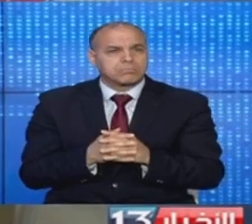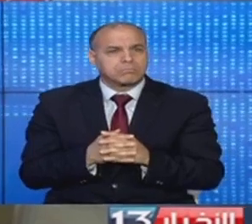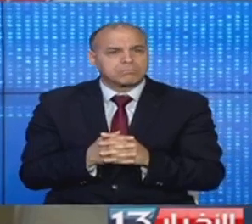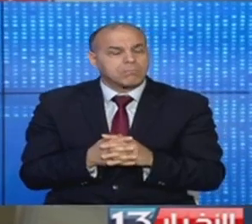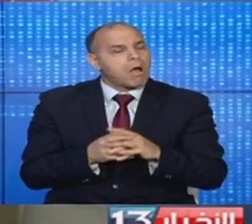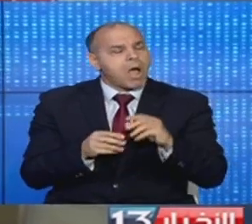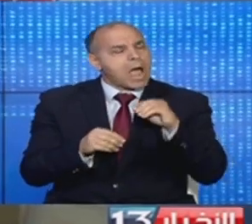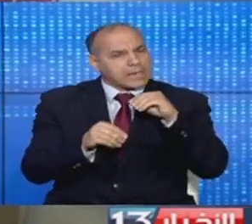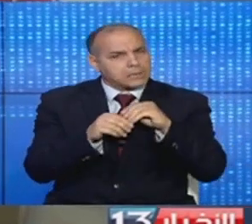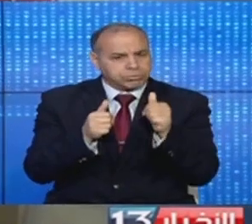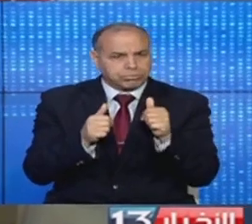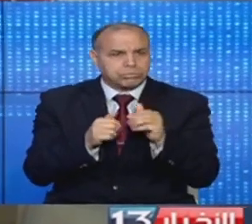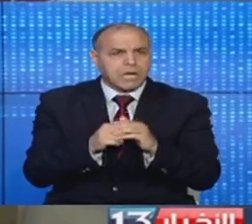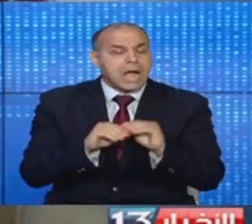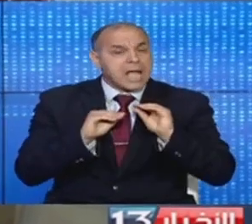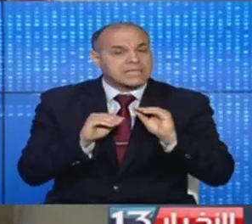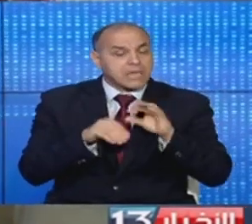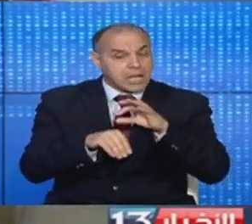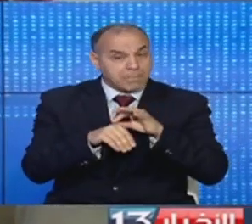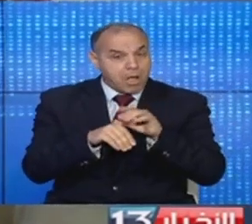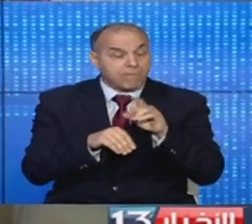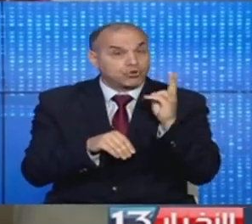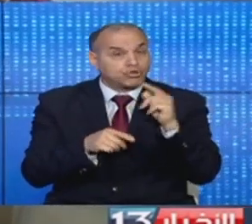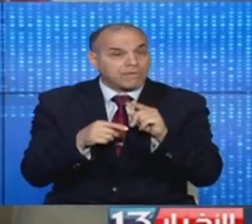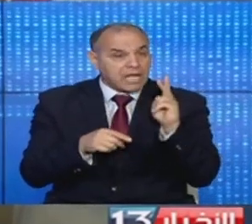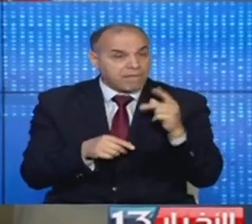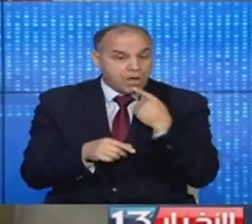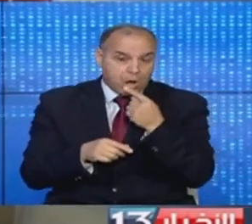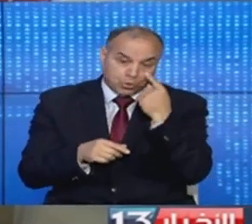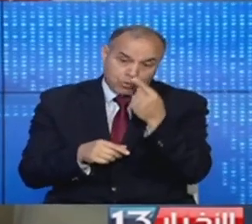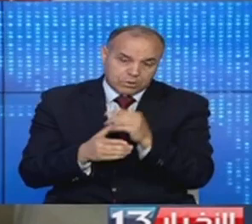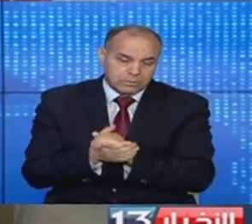يكونوا منك حتى الساده معناها